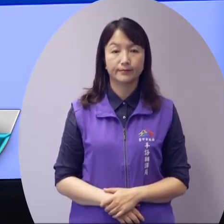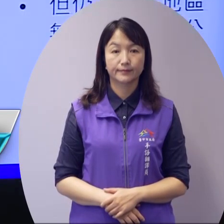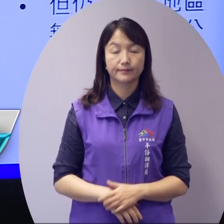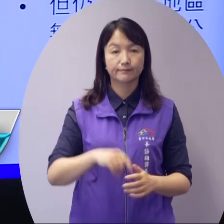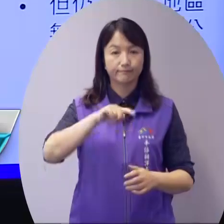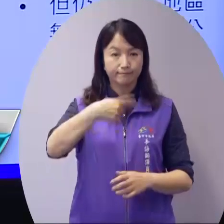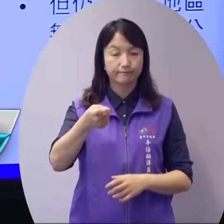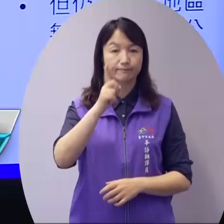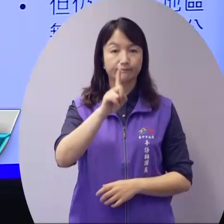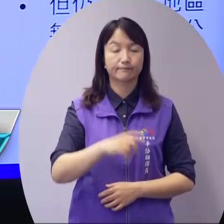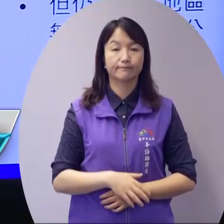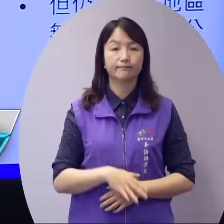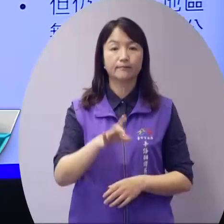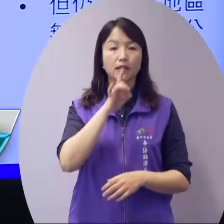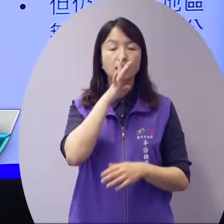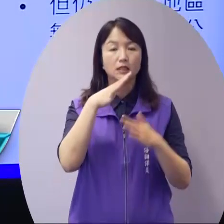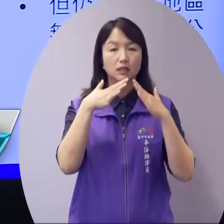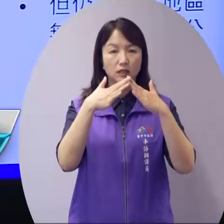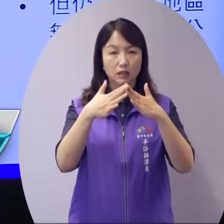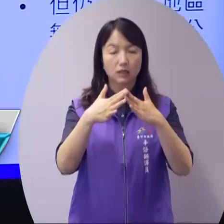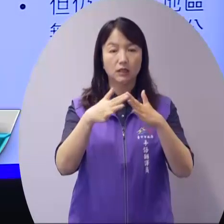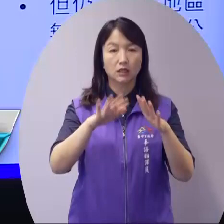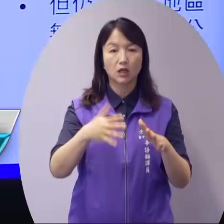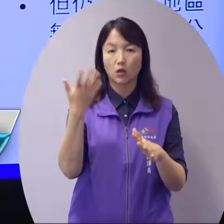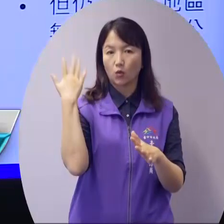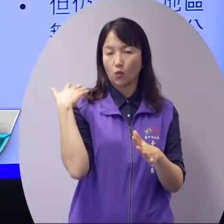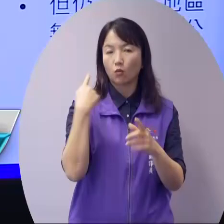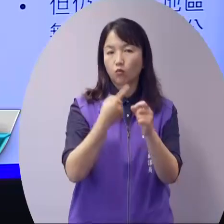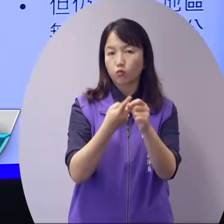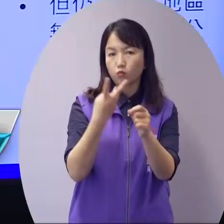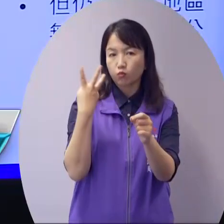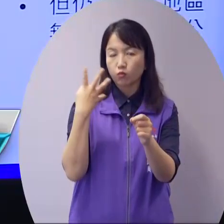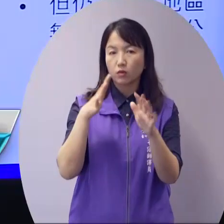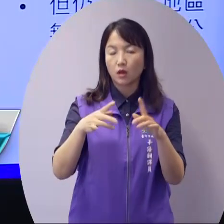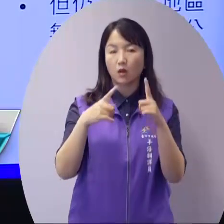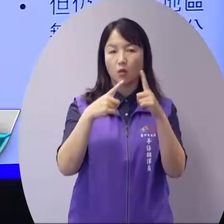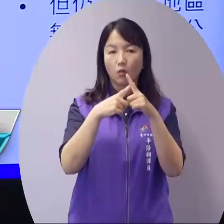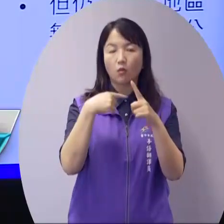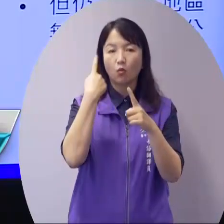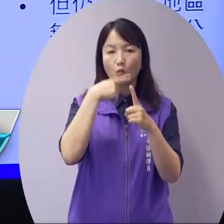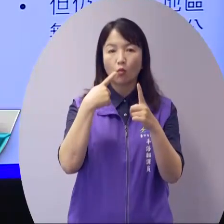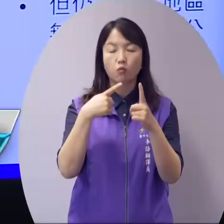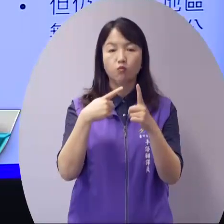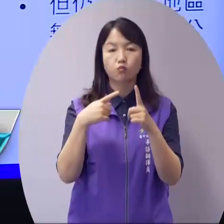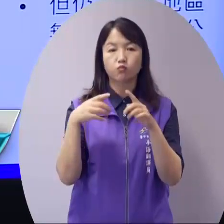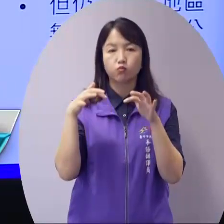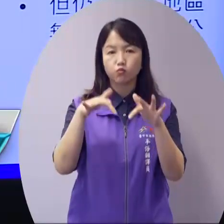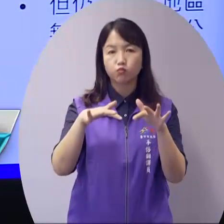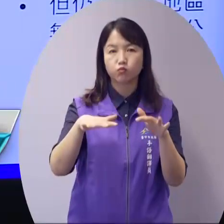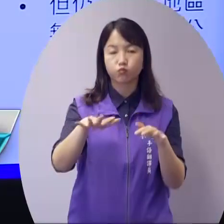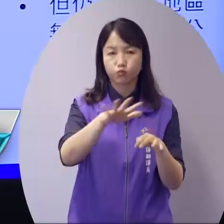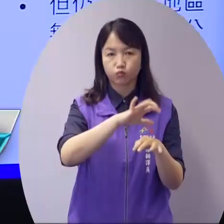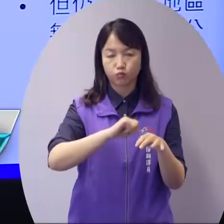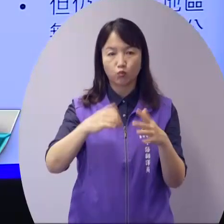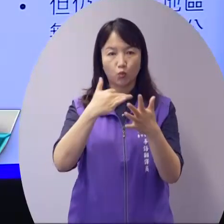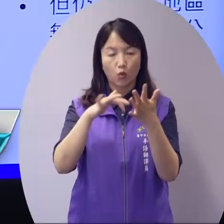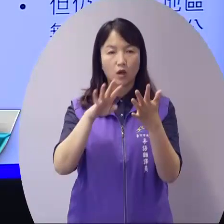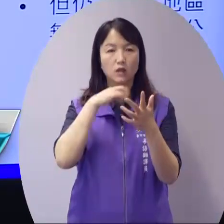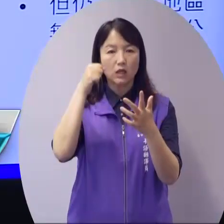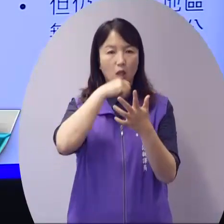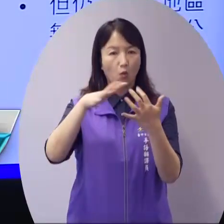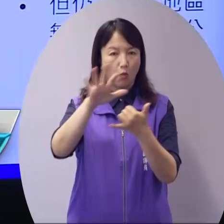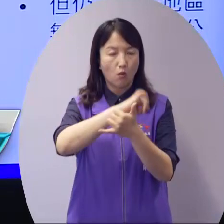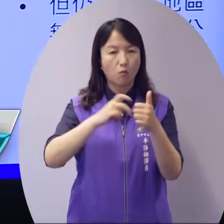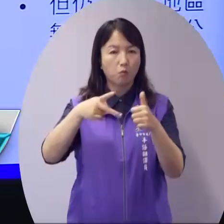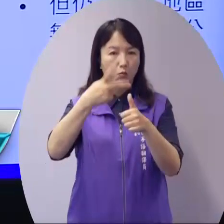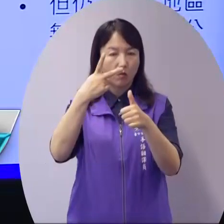在下一页，那台中市呢，事实上在过去的几年，在人口上面，事实上跟面积都是全台湾第二名，